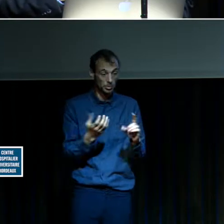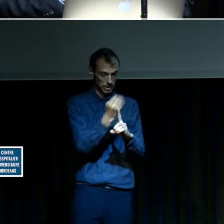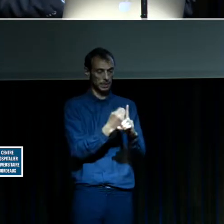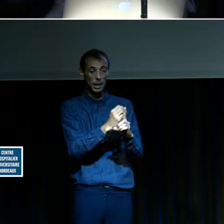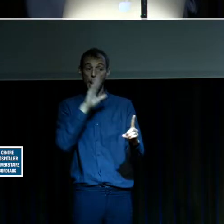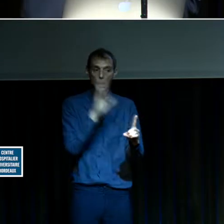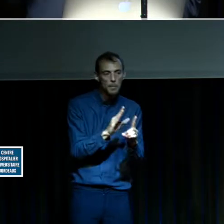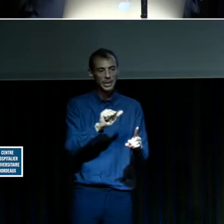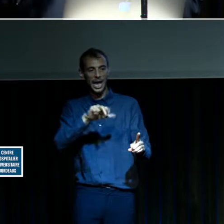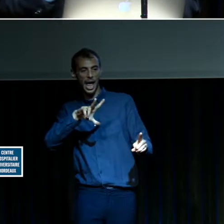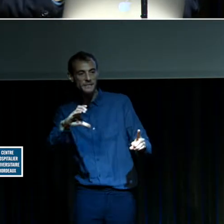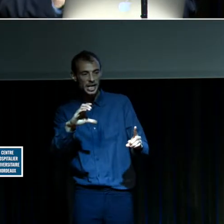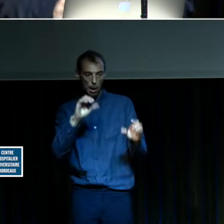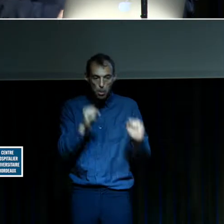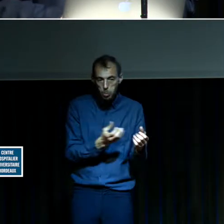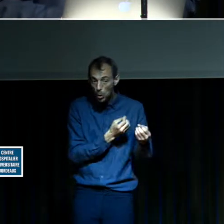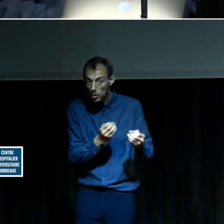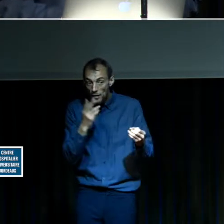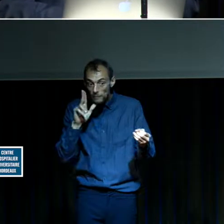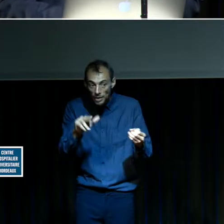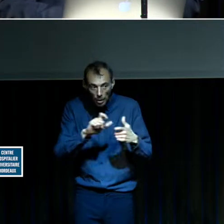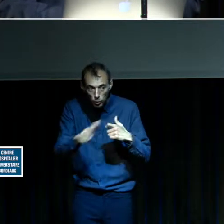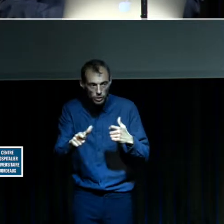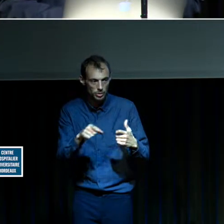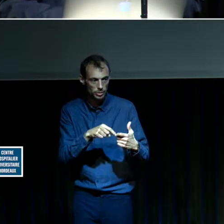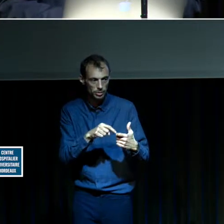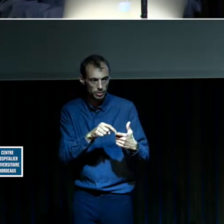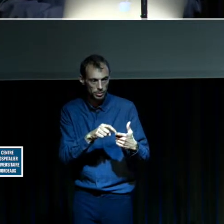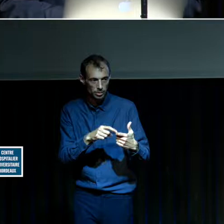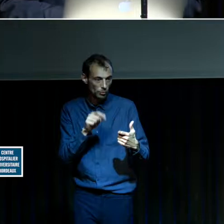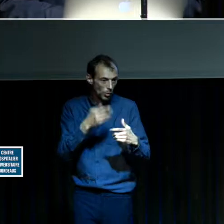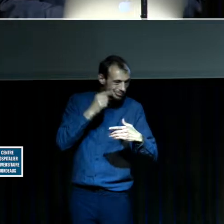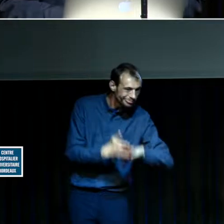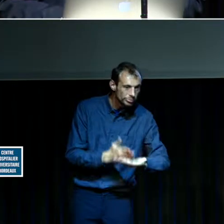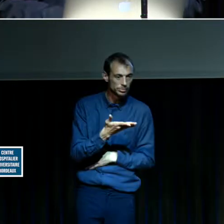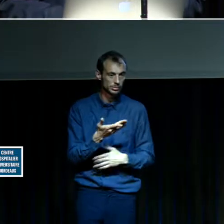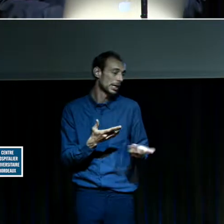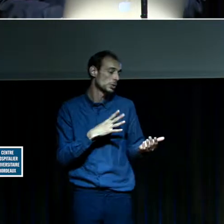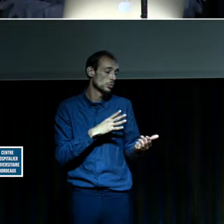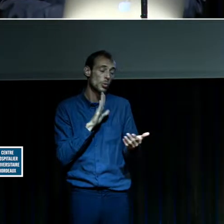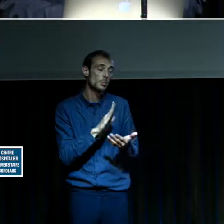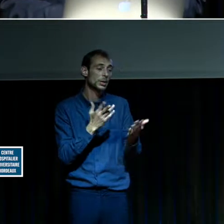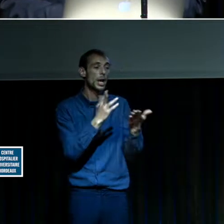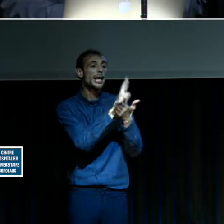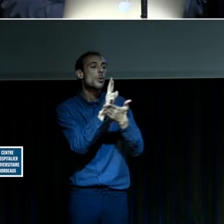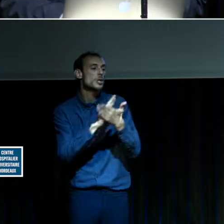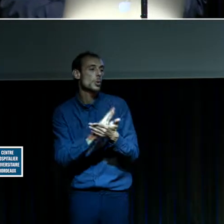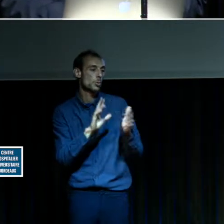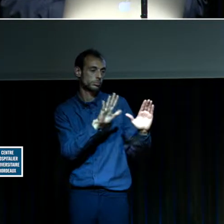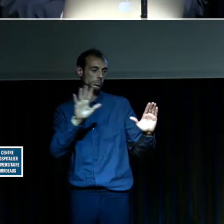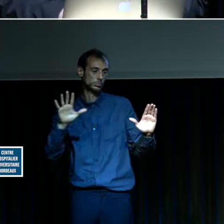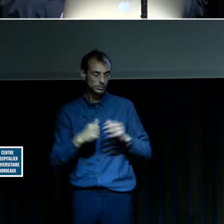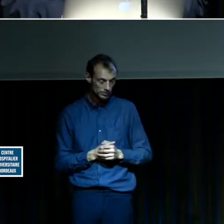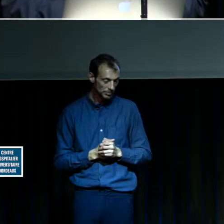vasculaire cérébral et les a classés région par région. Donc, si on regarde... est-ce que je vais avoir la souris?